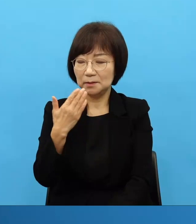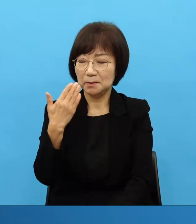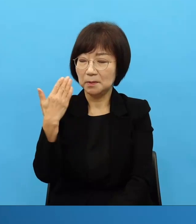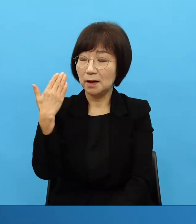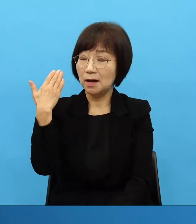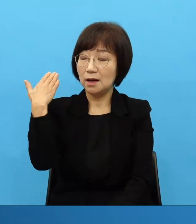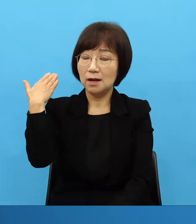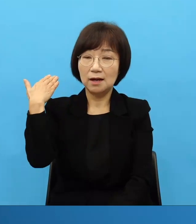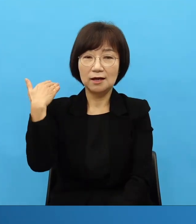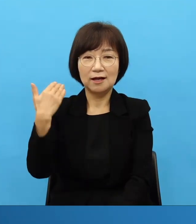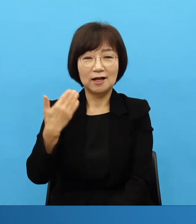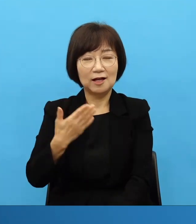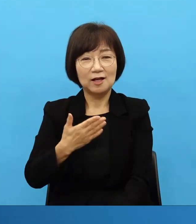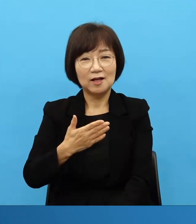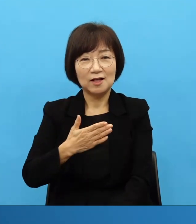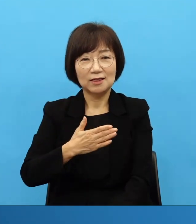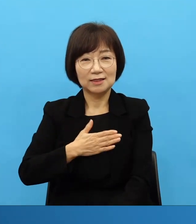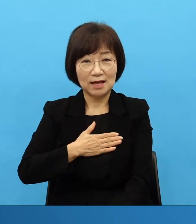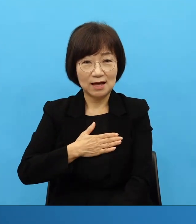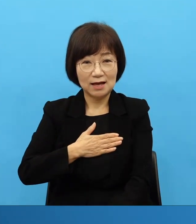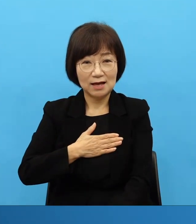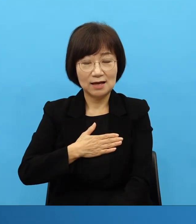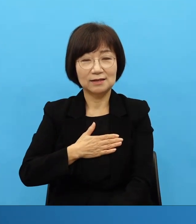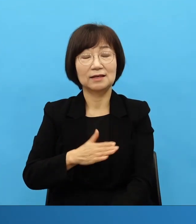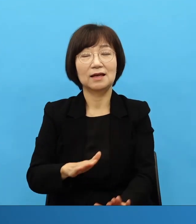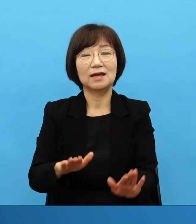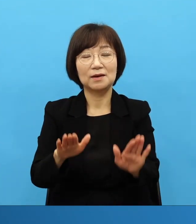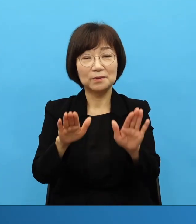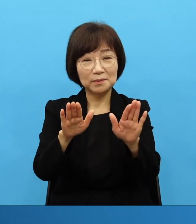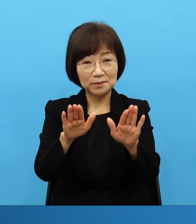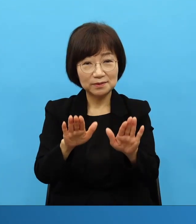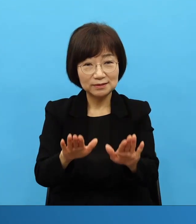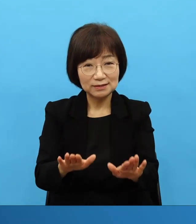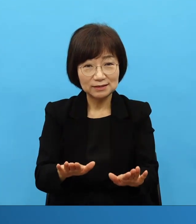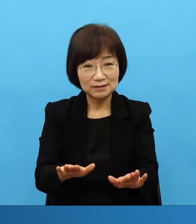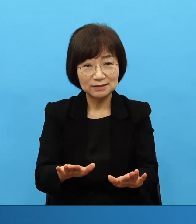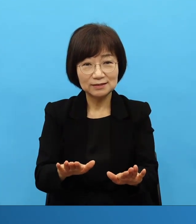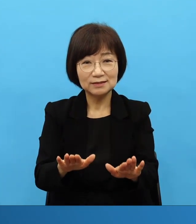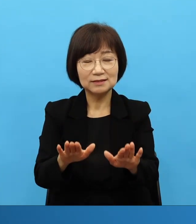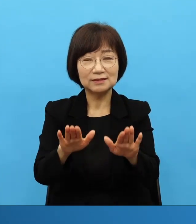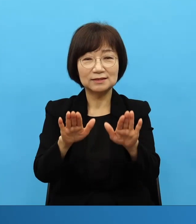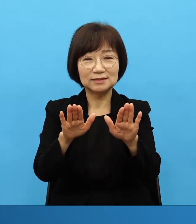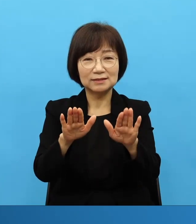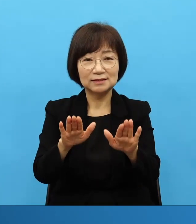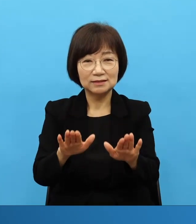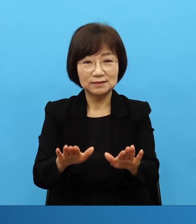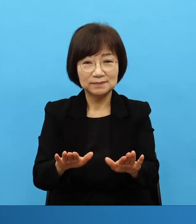나의 과거 나의 오늘